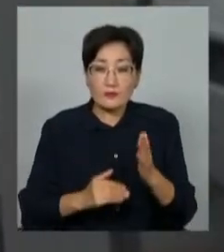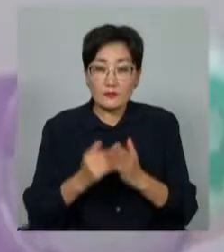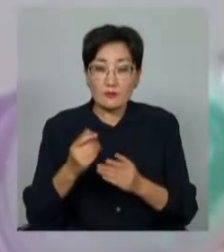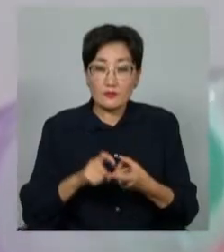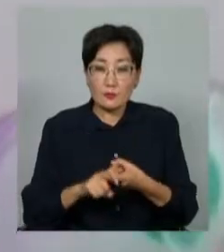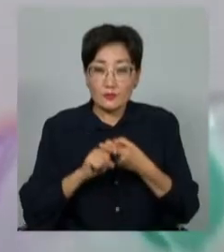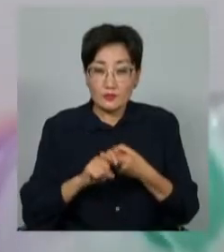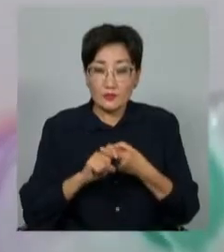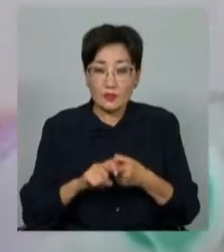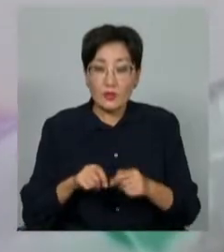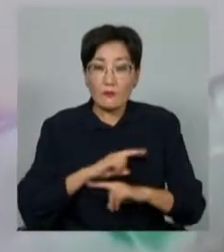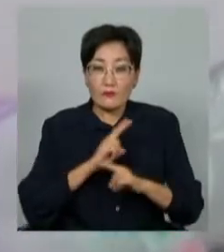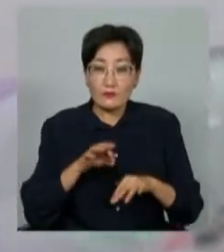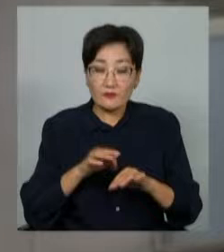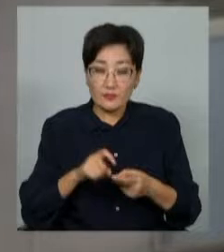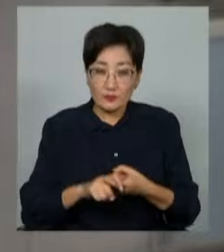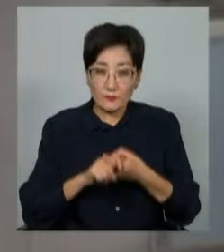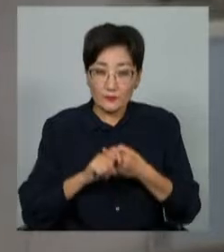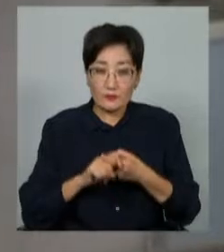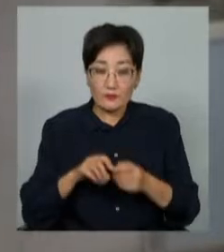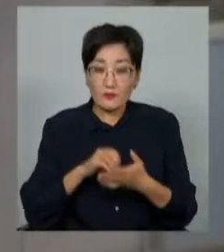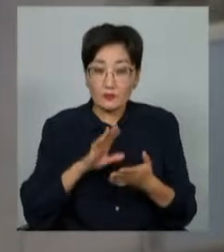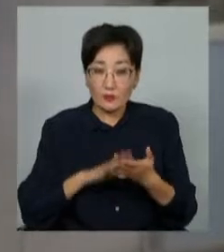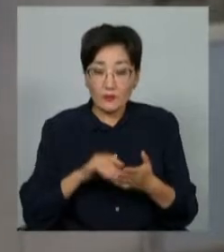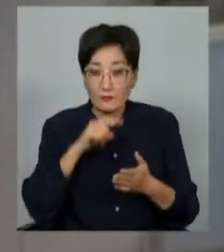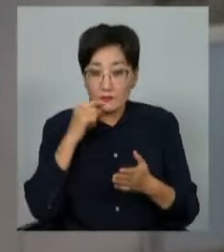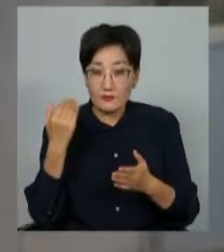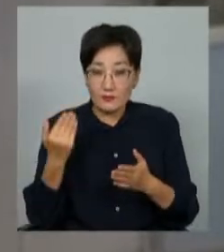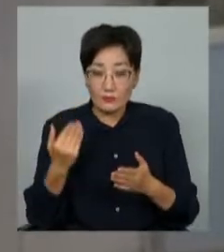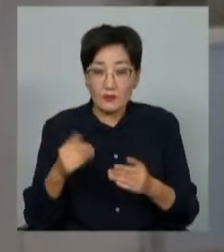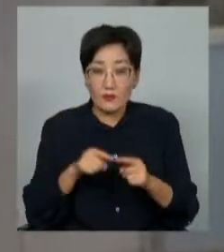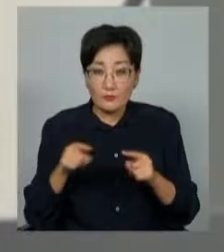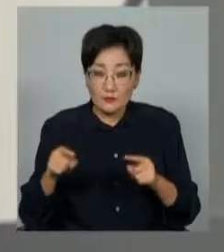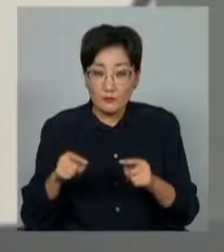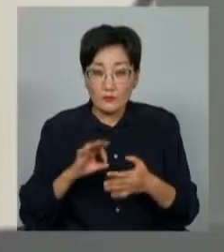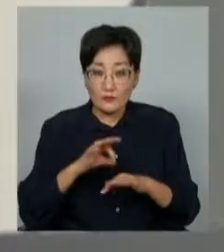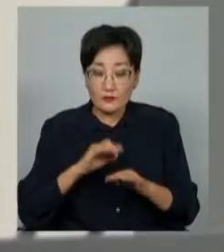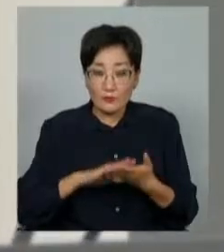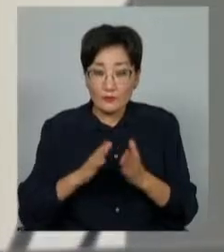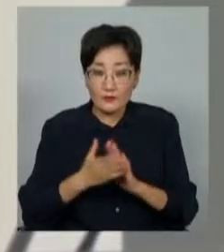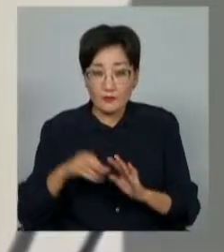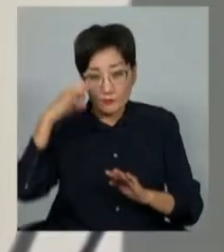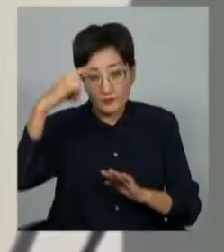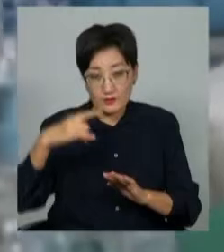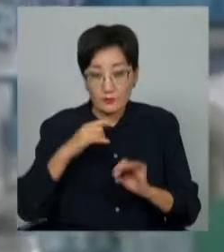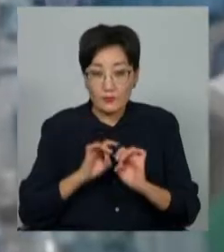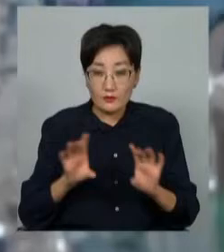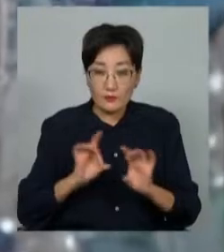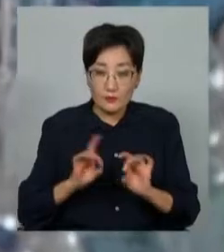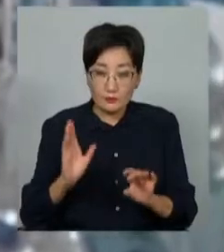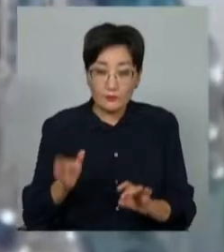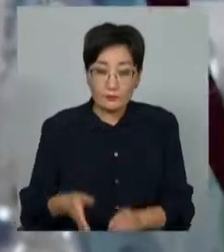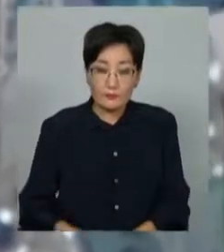числу заразившихся и жертв коронавирусной инфекции зафиксирован в России. О текущей эпидситуации с ковидом в Казахстане расскажем в